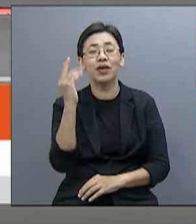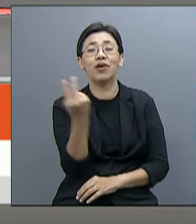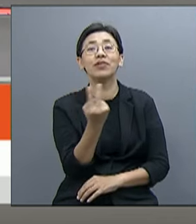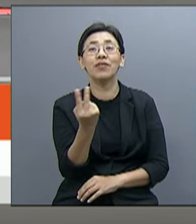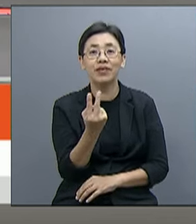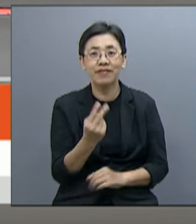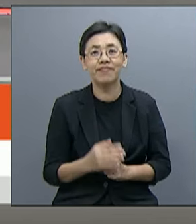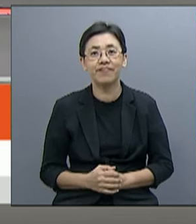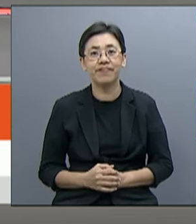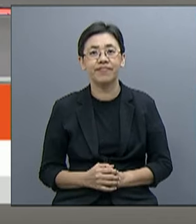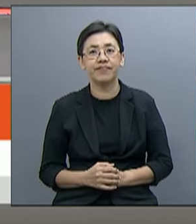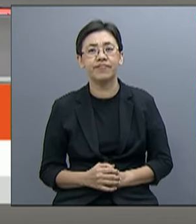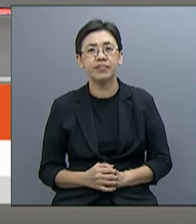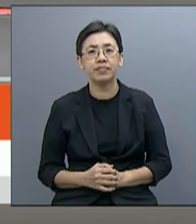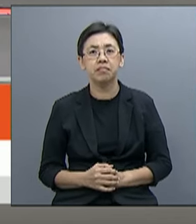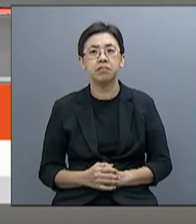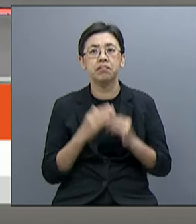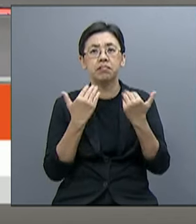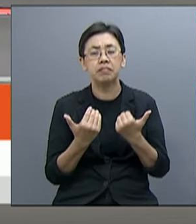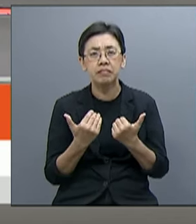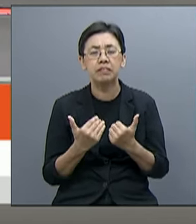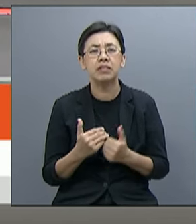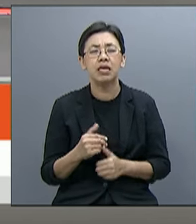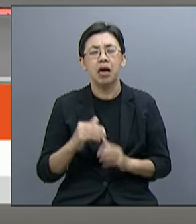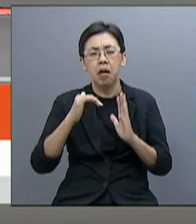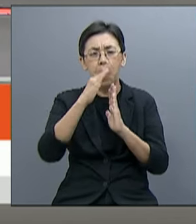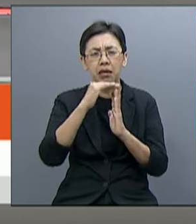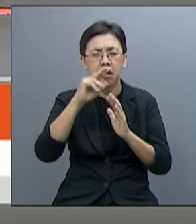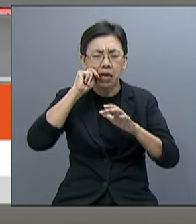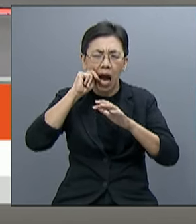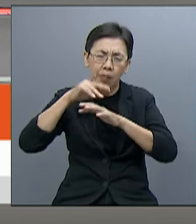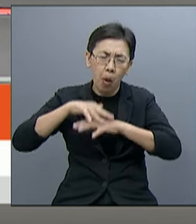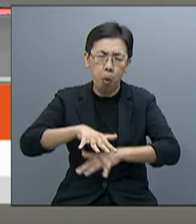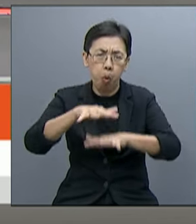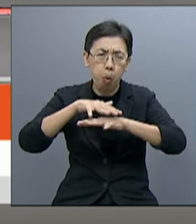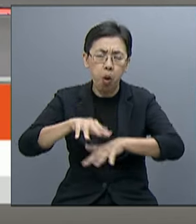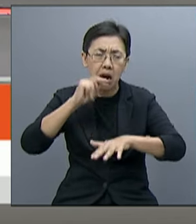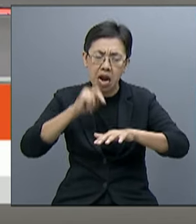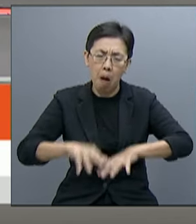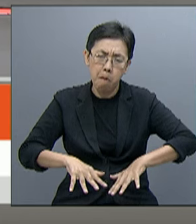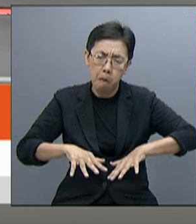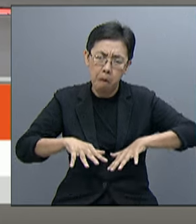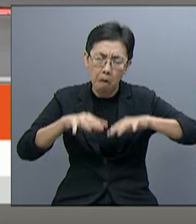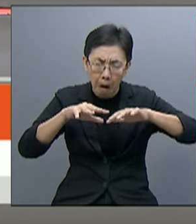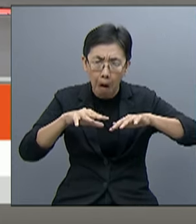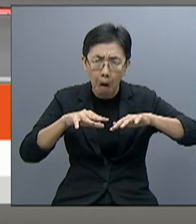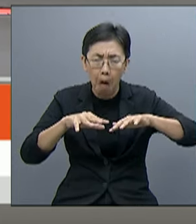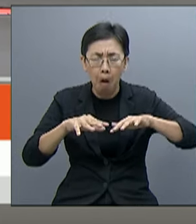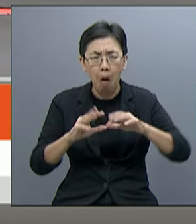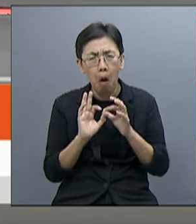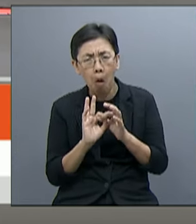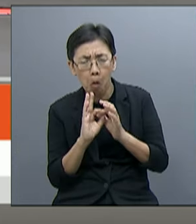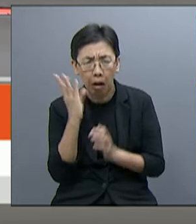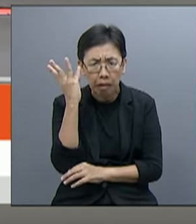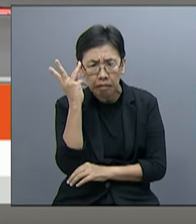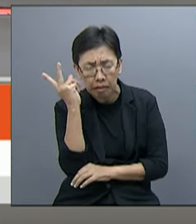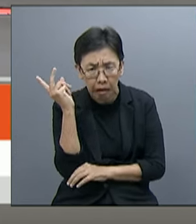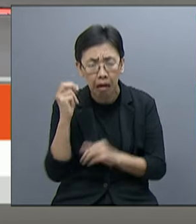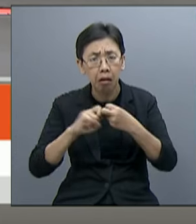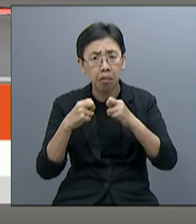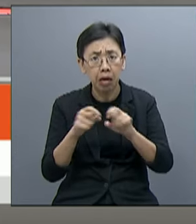ายคนกังวลค่ะเห็นภาพน้ำเหนือมันน่ากลัวเหลือเกินจะเป็นยังไงปีนี้จะซ้ำรอยปี54หรือเปล่าคะ